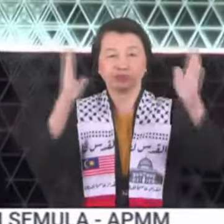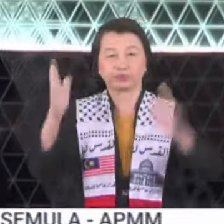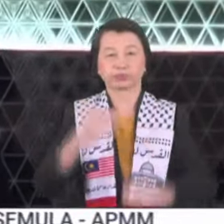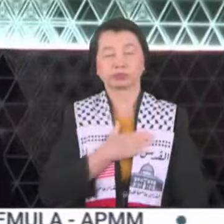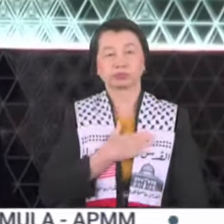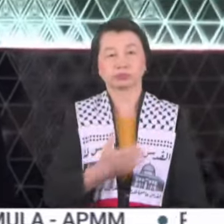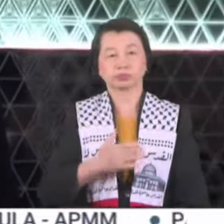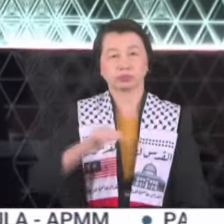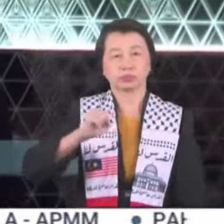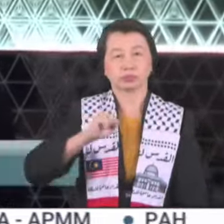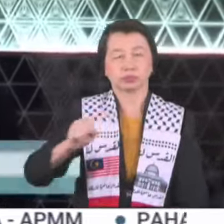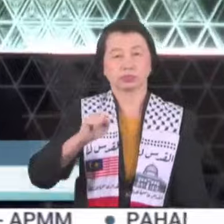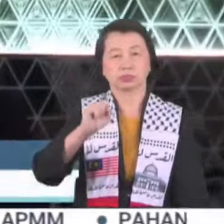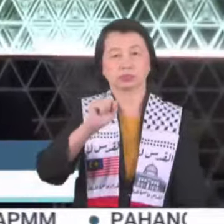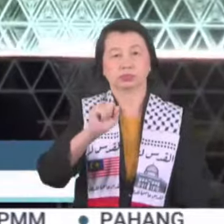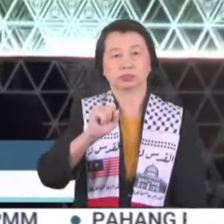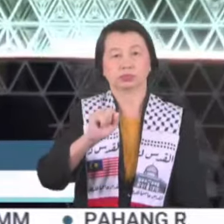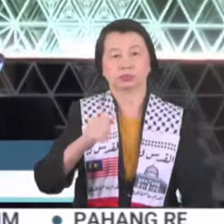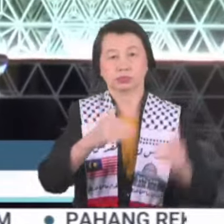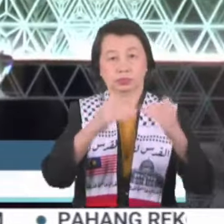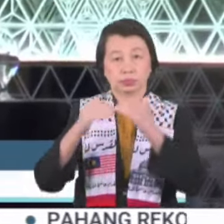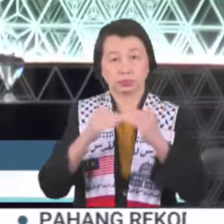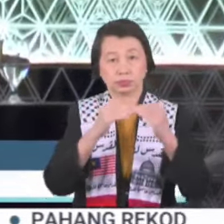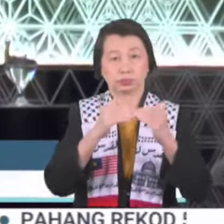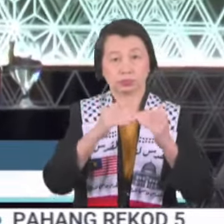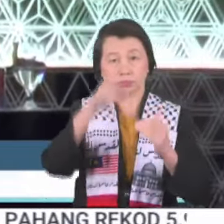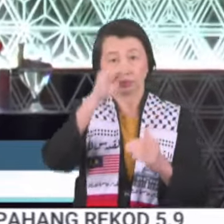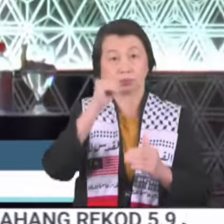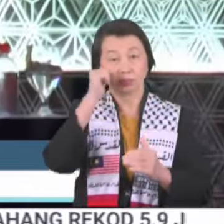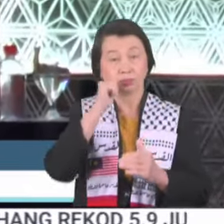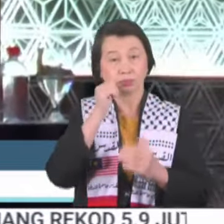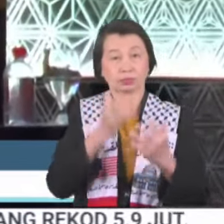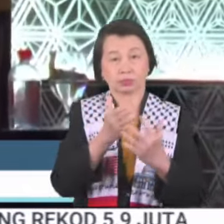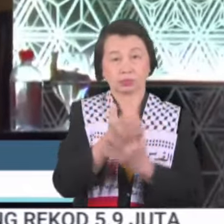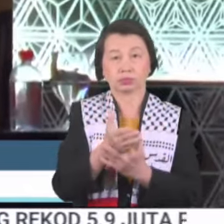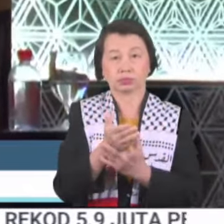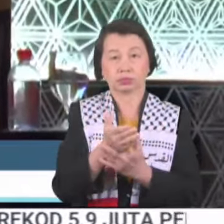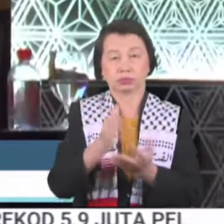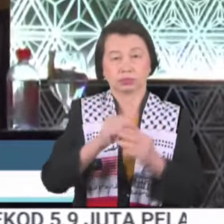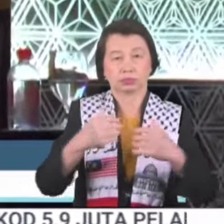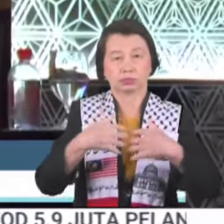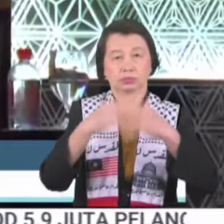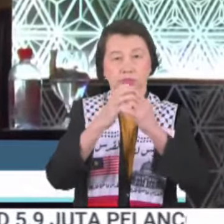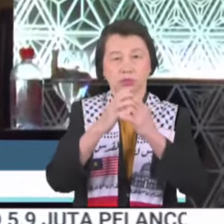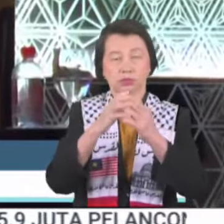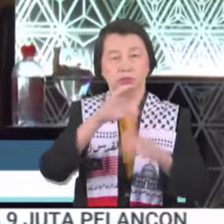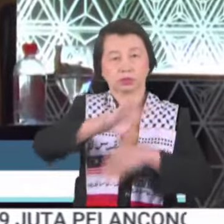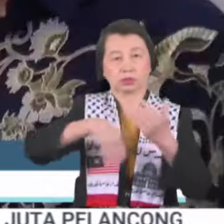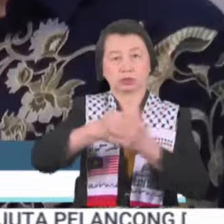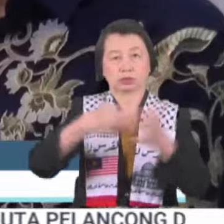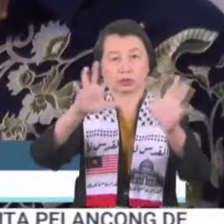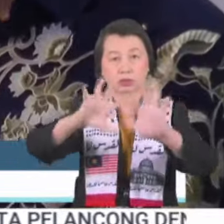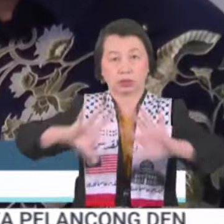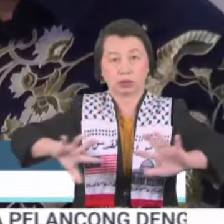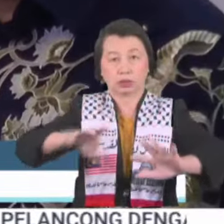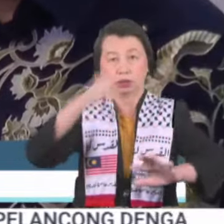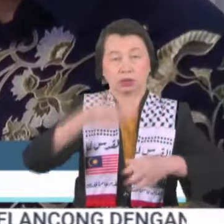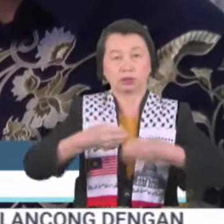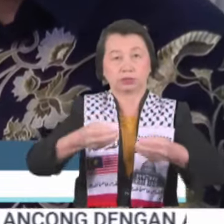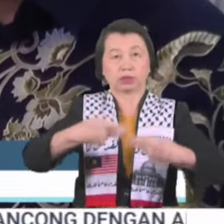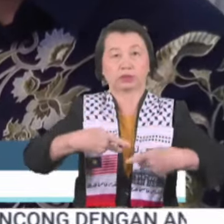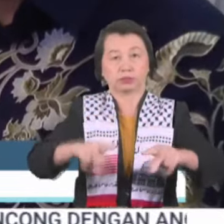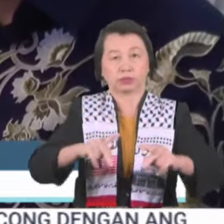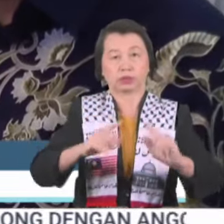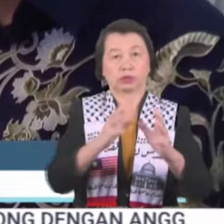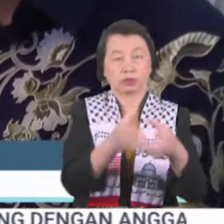Malaysia komited memperjuang aspek kesaksamaan gender menerusi agenda pembangunan di seluruh ASEAN. Ia bagi memberi